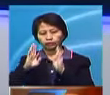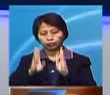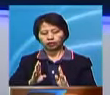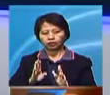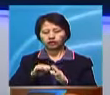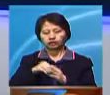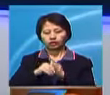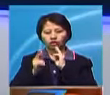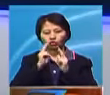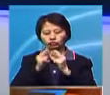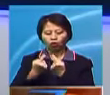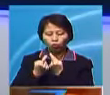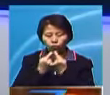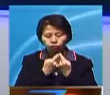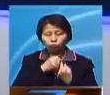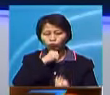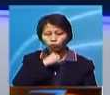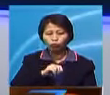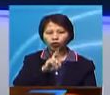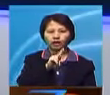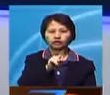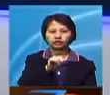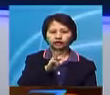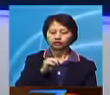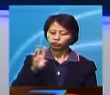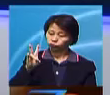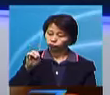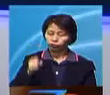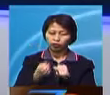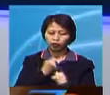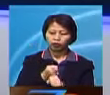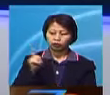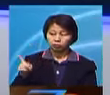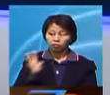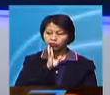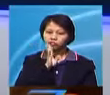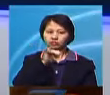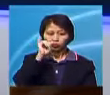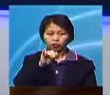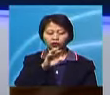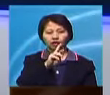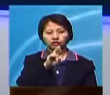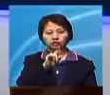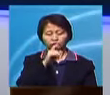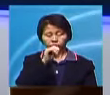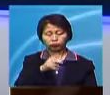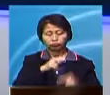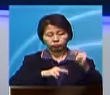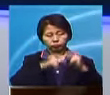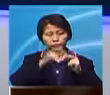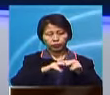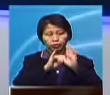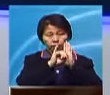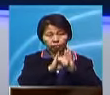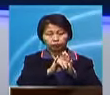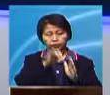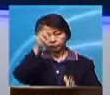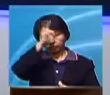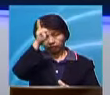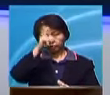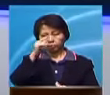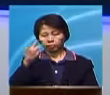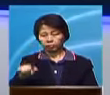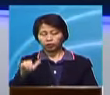sempena ulang tahun ke-70 RTM, beliau turut mengakui RTM berjaya membina imej kerajaan yang dipilih rakyat.